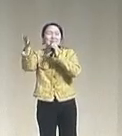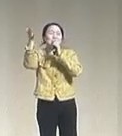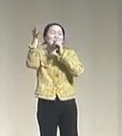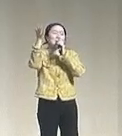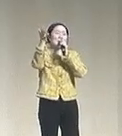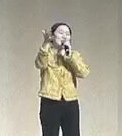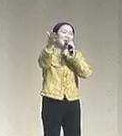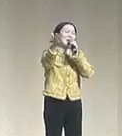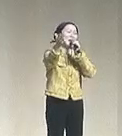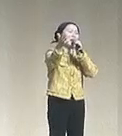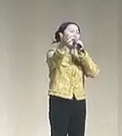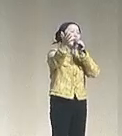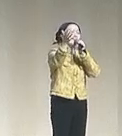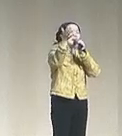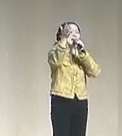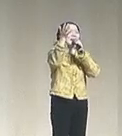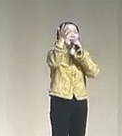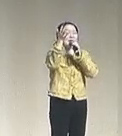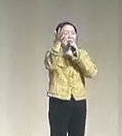힘이 너의